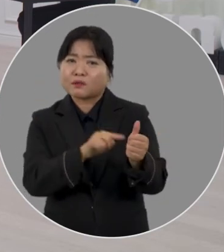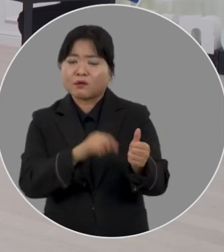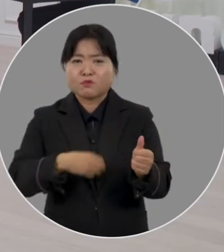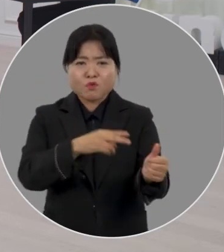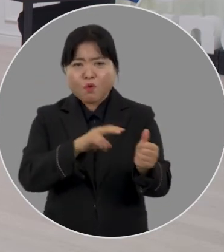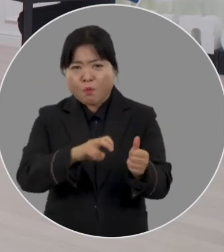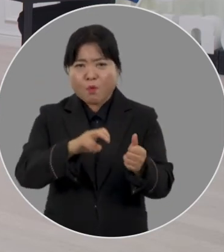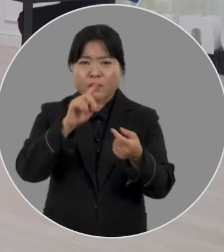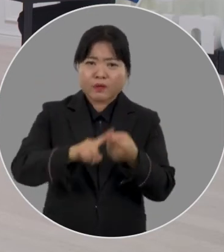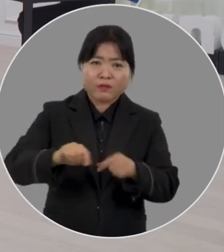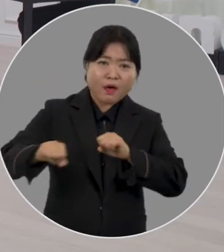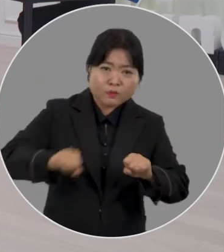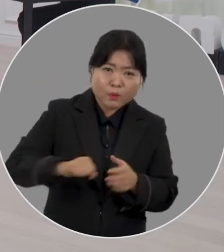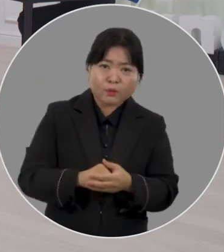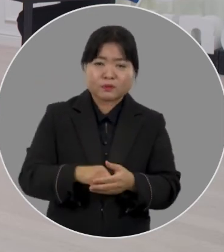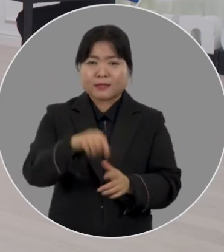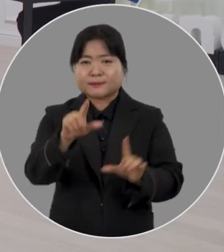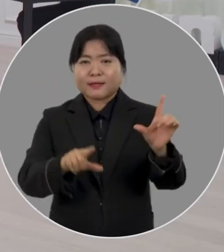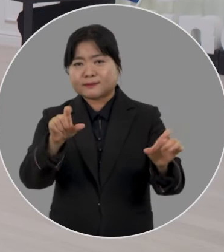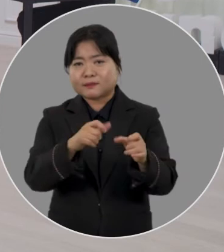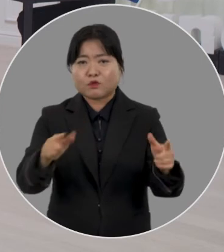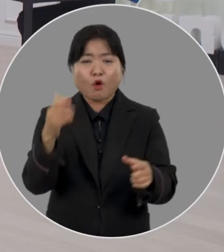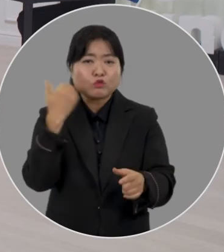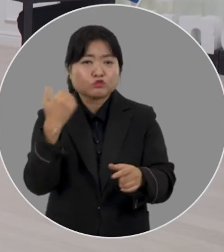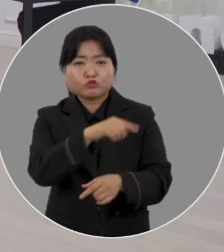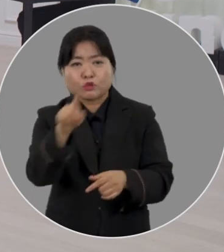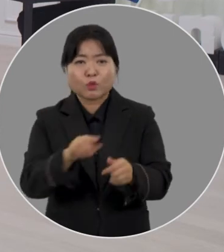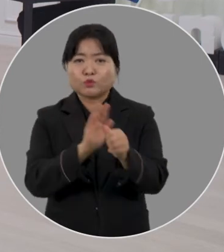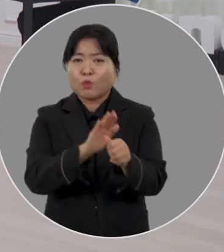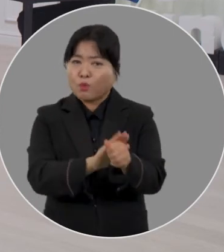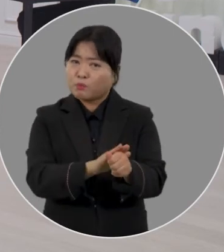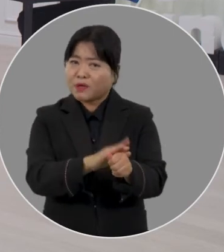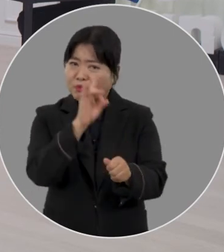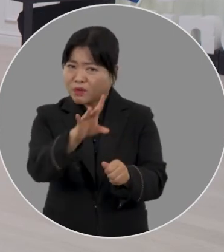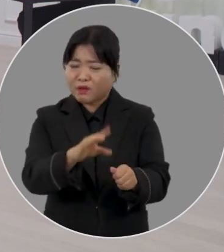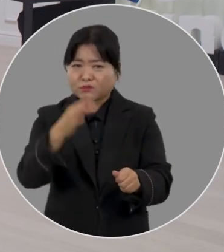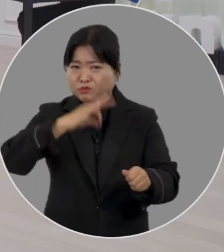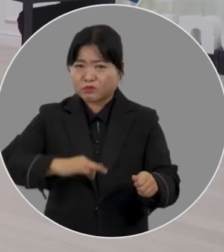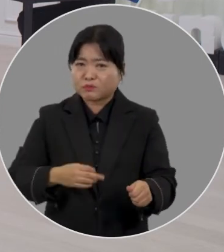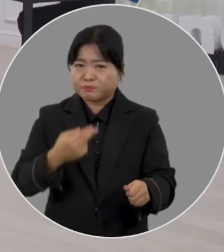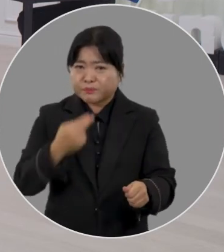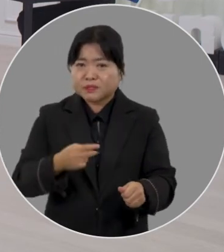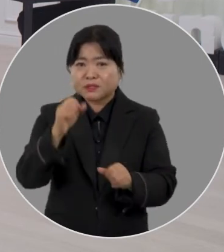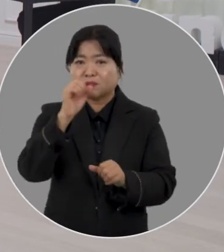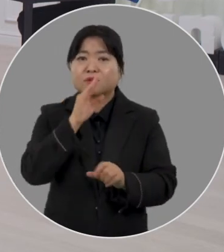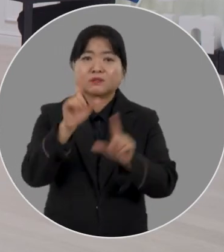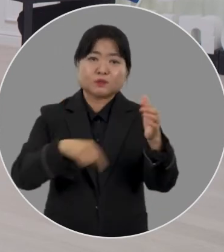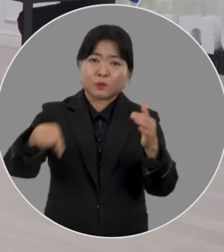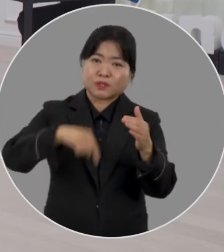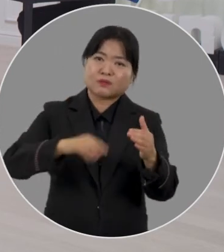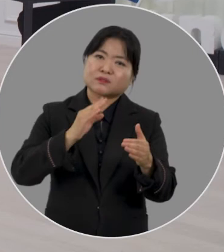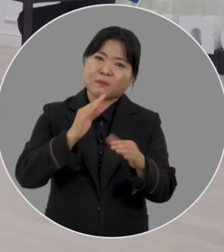혐오로 인한 행동들 또 그런 양상들이 어느 누구에게도 득이 되지 않는 이런 현실